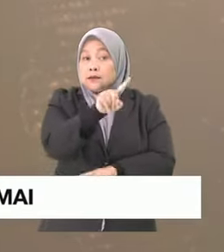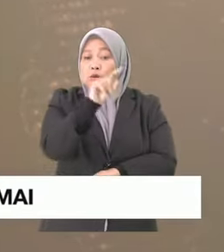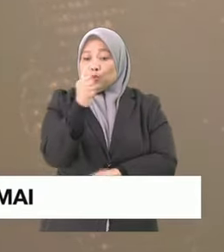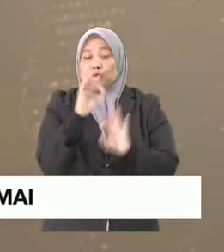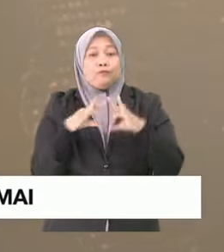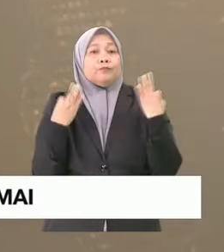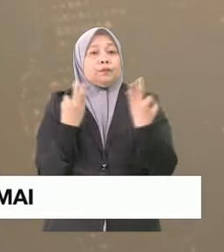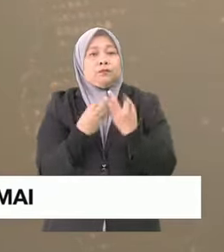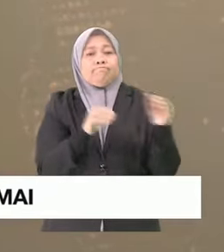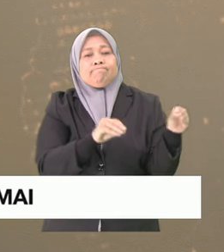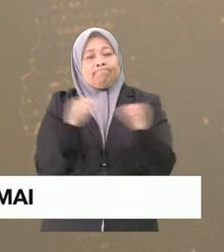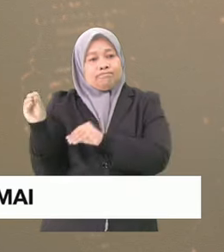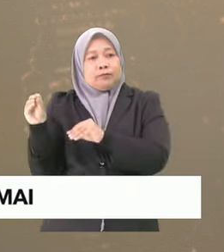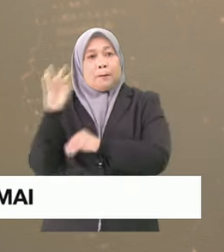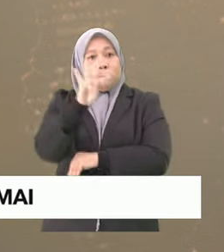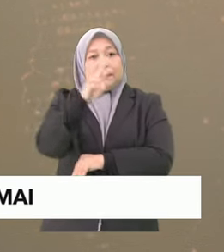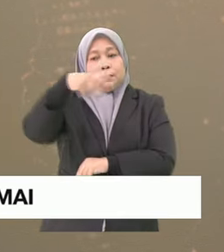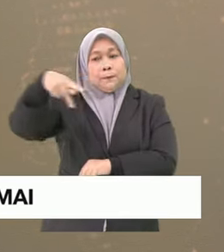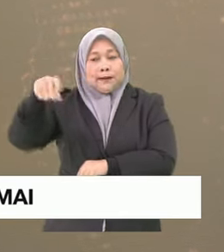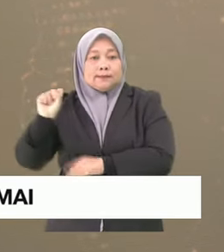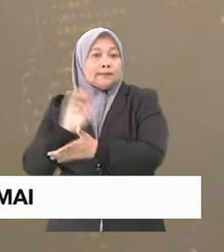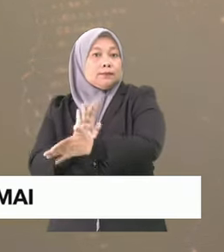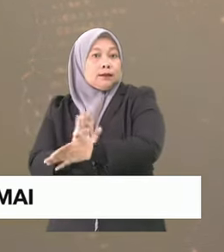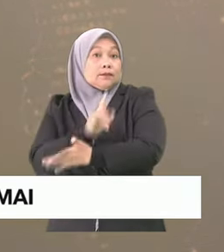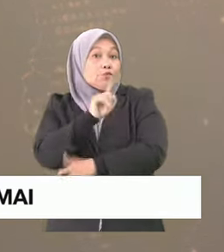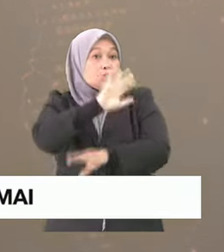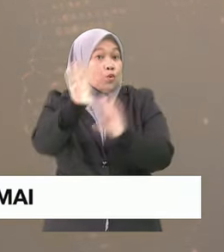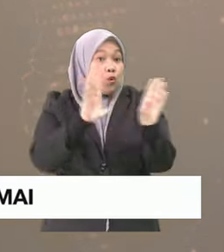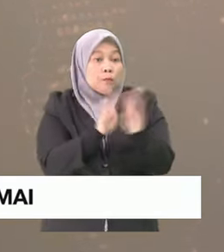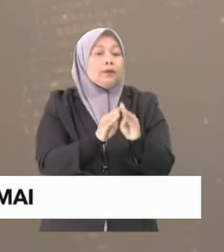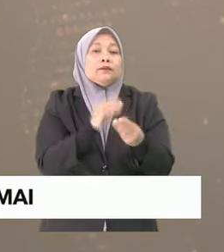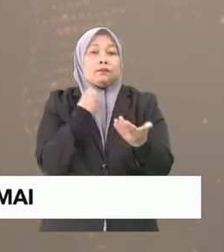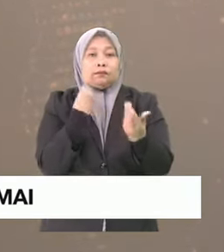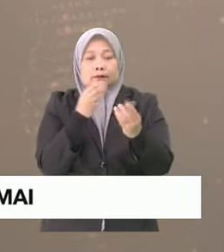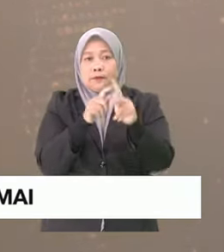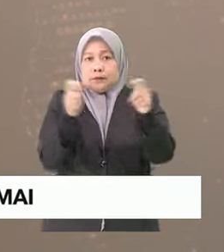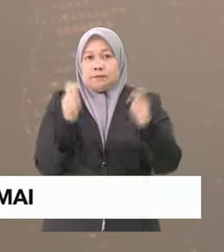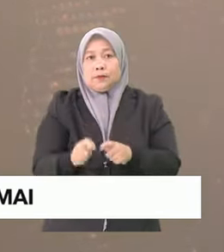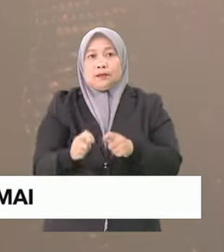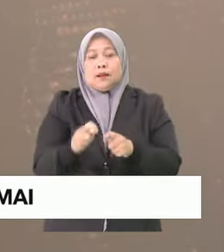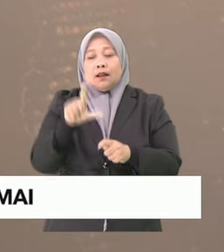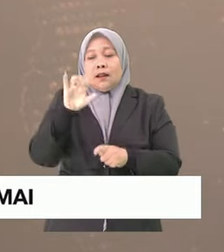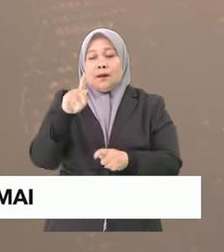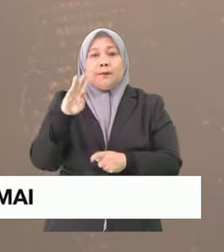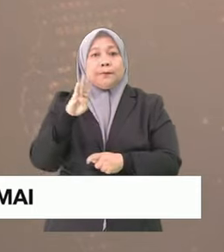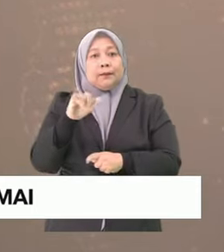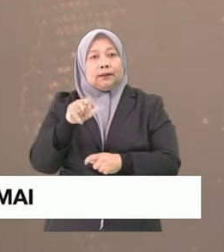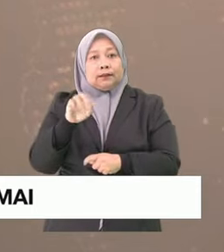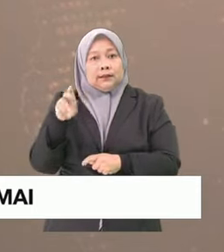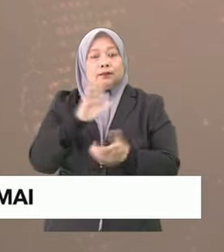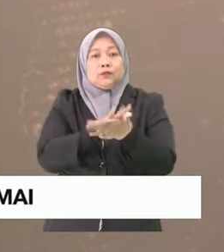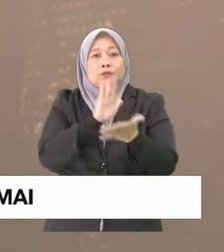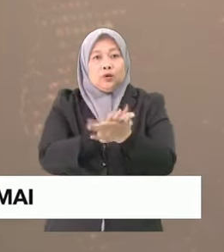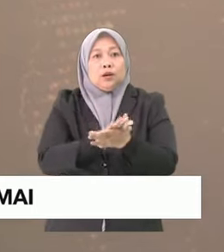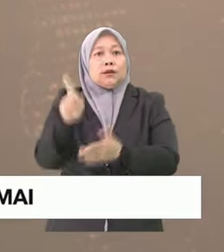110 keluarga dipindahkan ke 4 PPS. Semua mangsa ditempatkan di Dewan Banjir Labuh Banting di SK Lahar Yui,